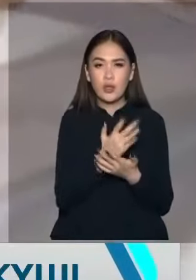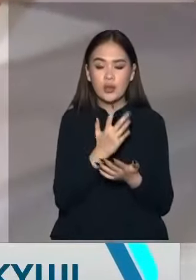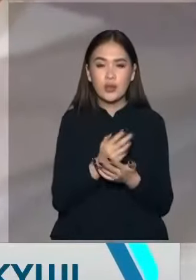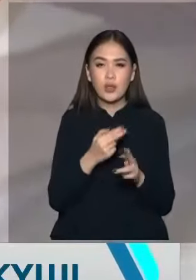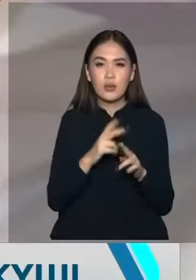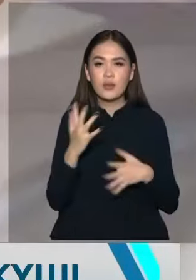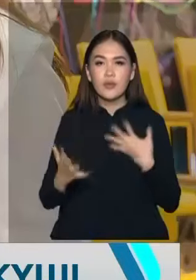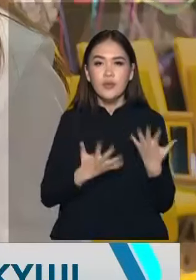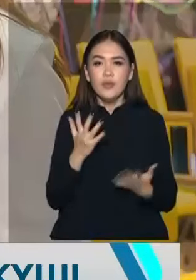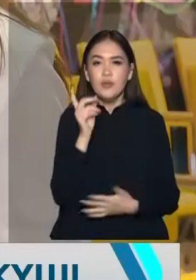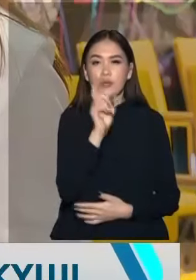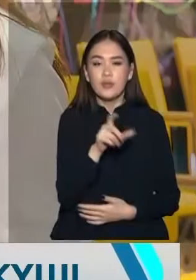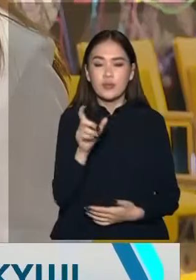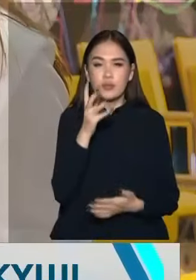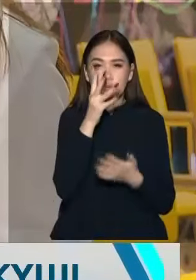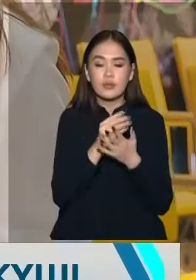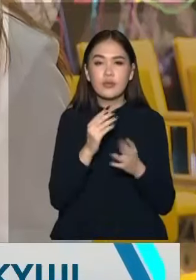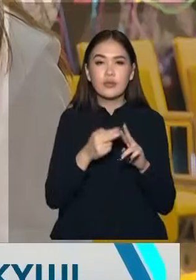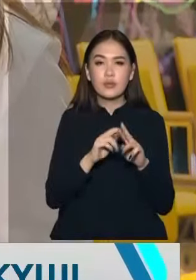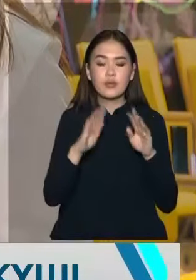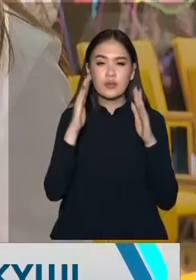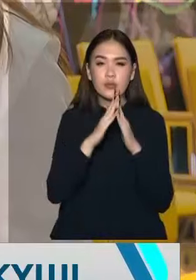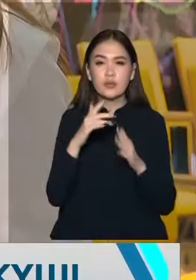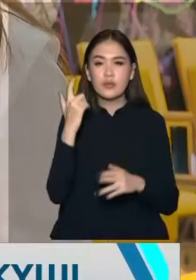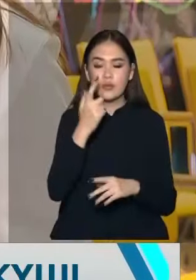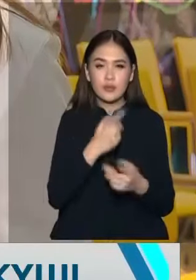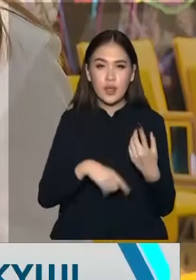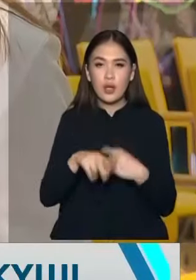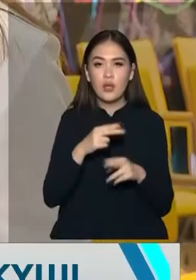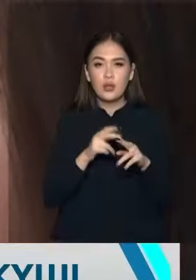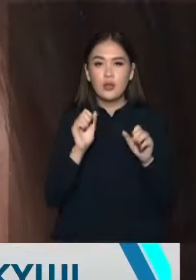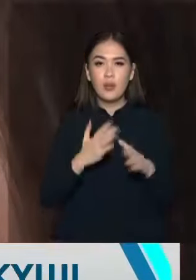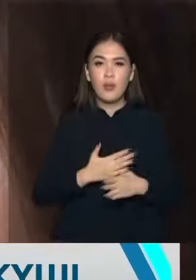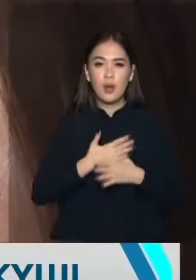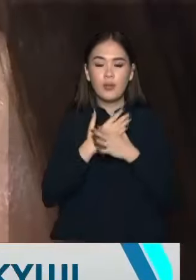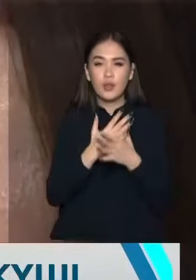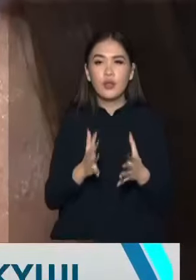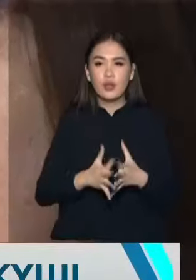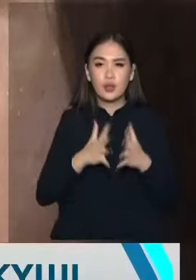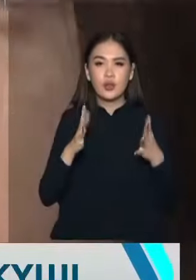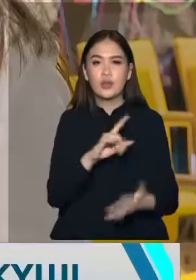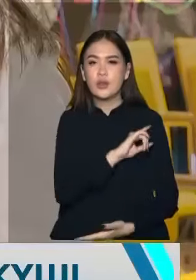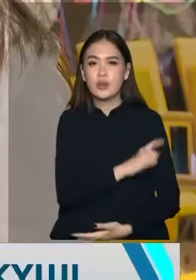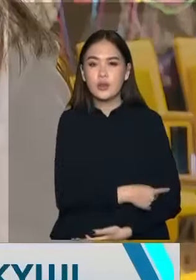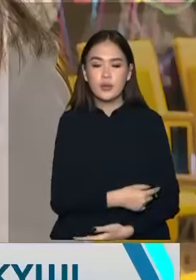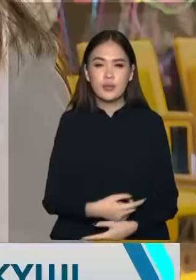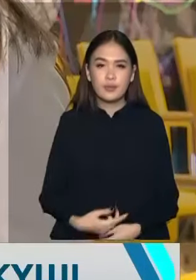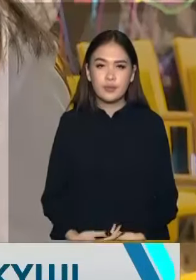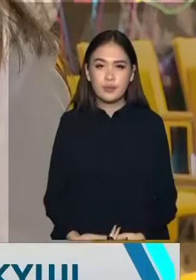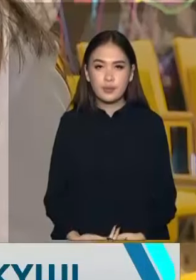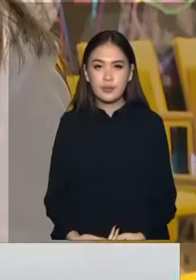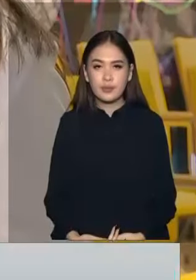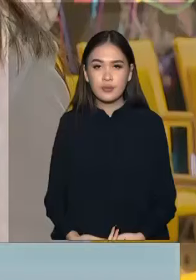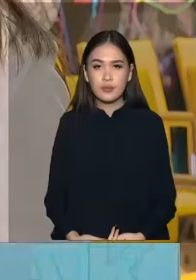Белсенді тұрғындар өз үйі өз ауласының ғана емес, тұтас қоғамның дамуына үлес қосалатын үлкен күш дейді ол. Активное